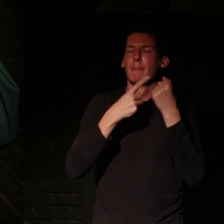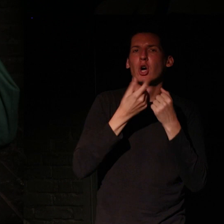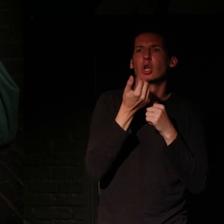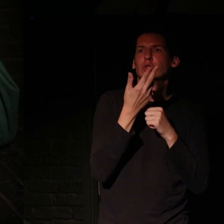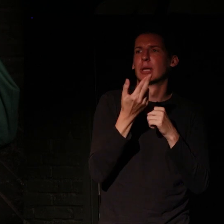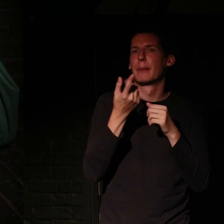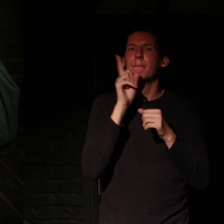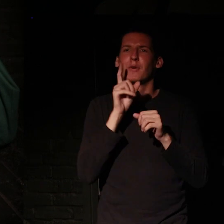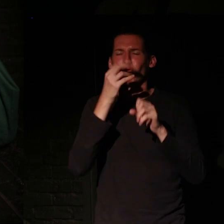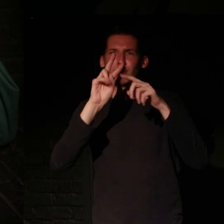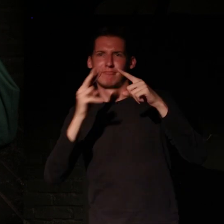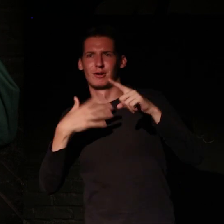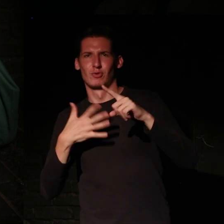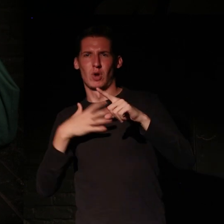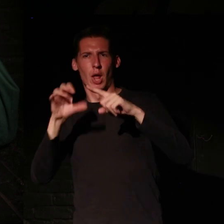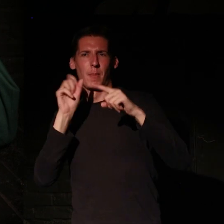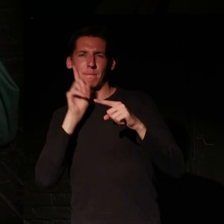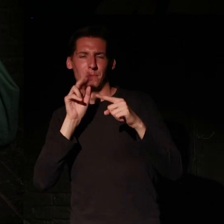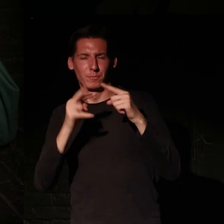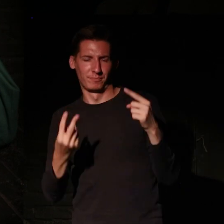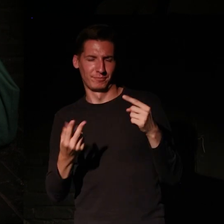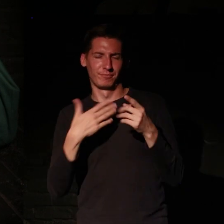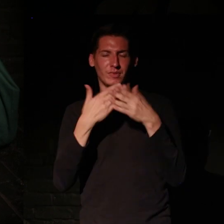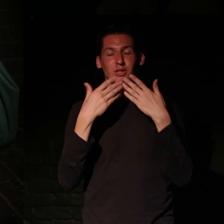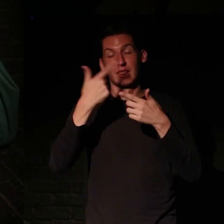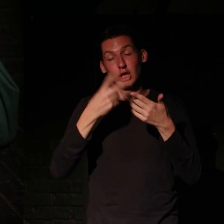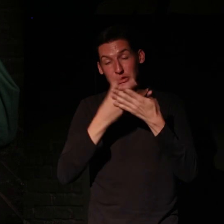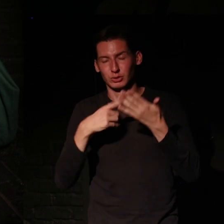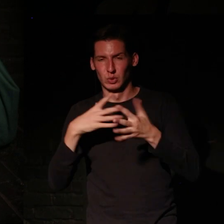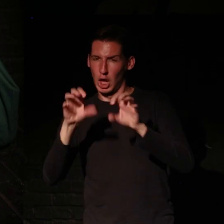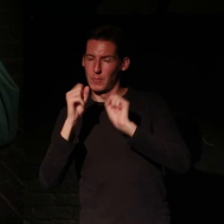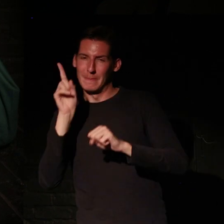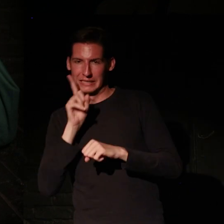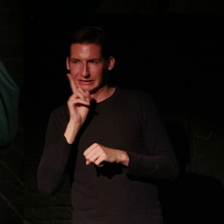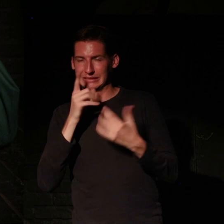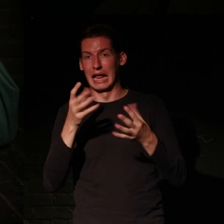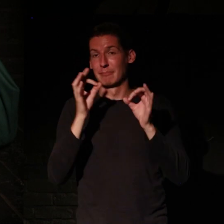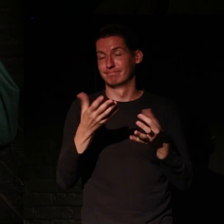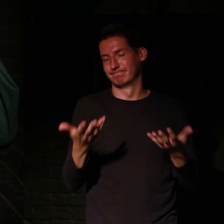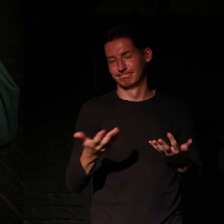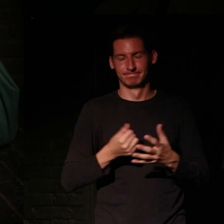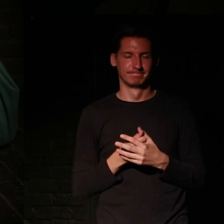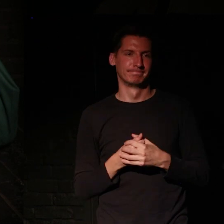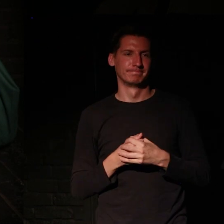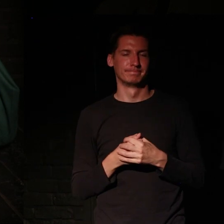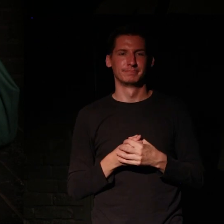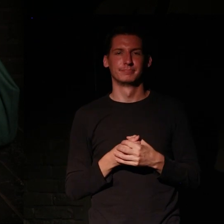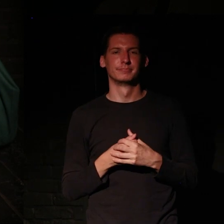tak tylko końcówka im nam sugeruje, że jest to rzeczownik rodzaju męskiego.